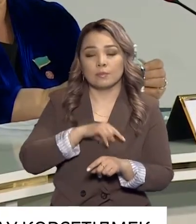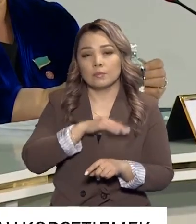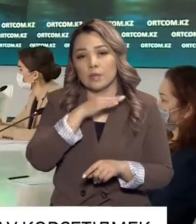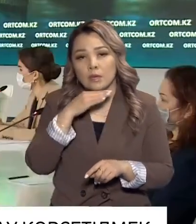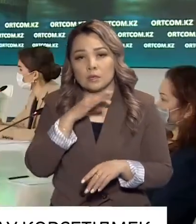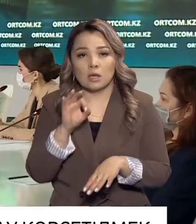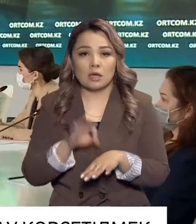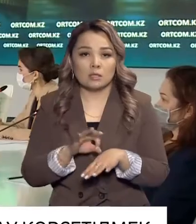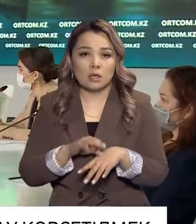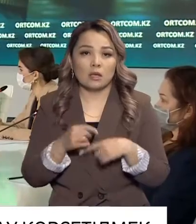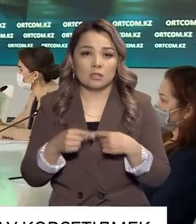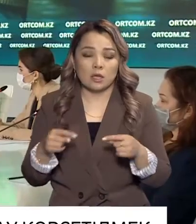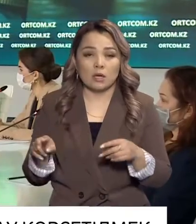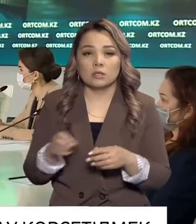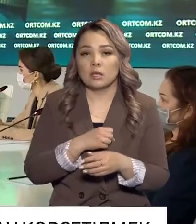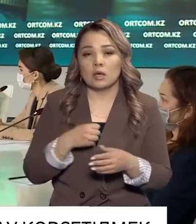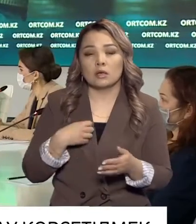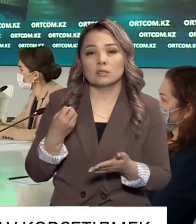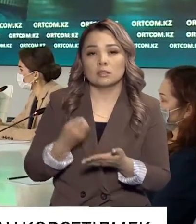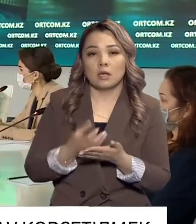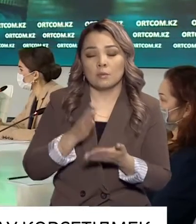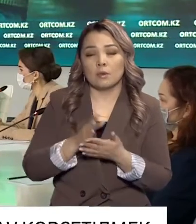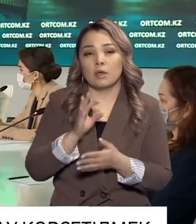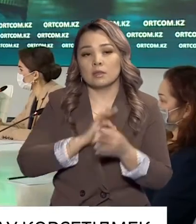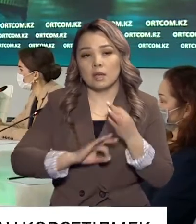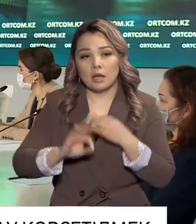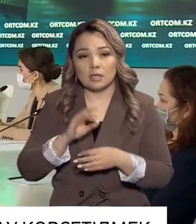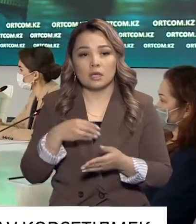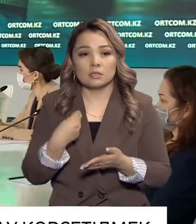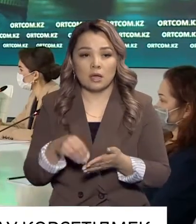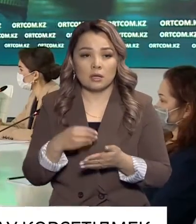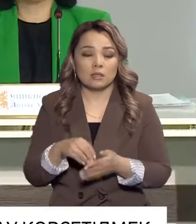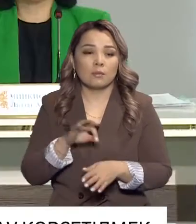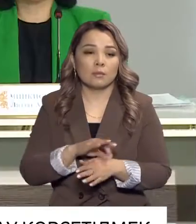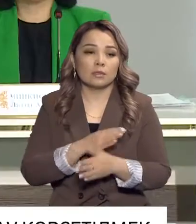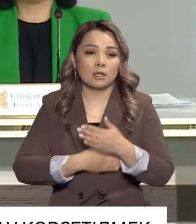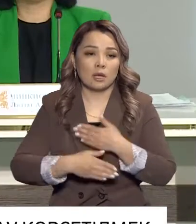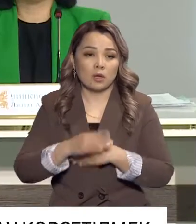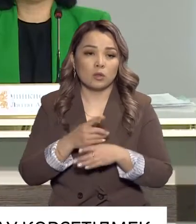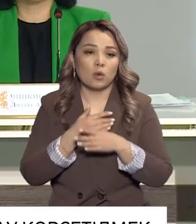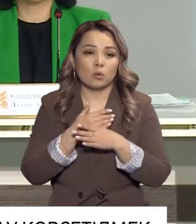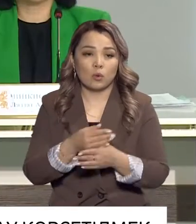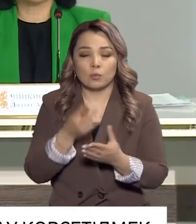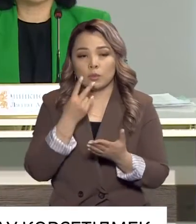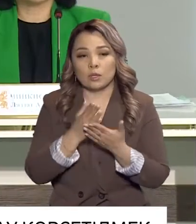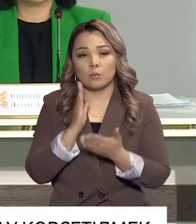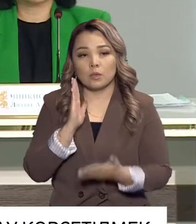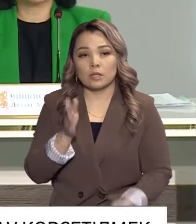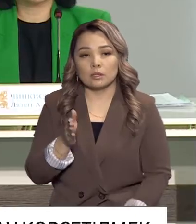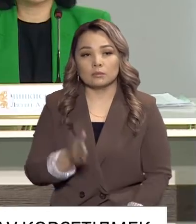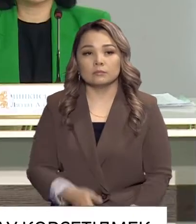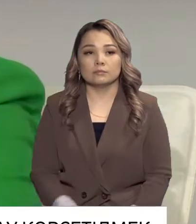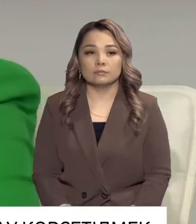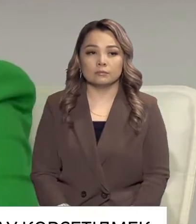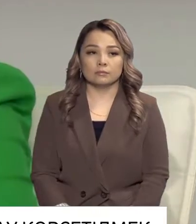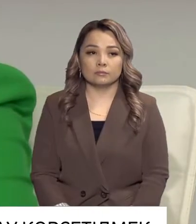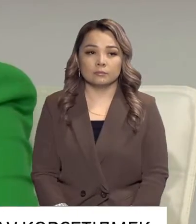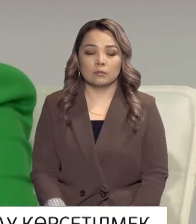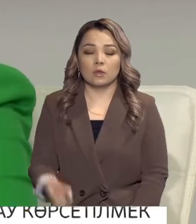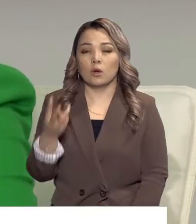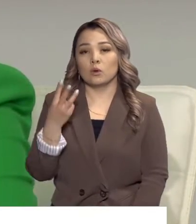арфандық дертіне шалдыққандарға ең қымбат дәріні сатып алу мен сал ауруымен ауыратын науқастарға да көмектеспек.